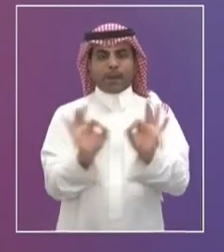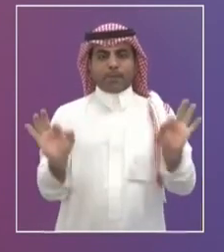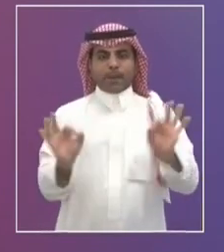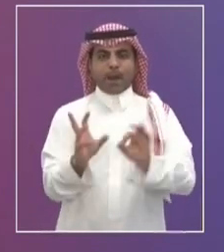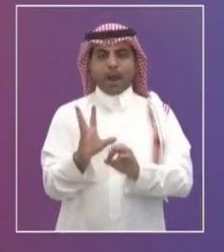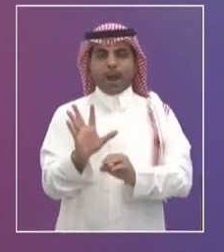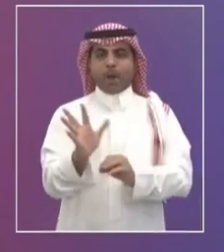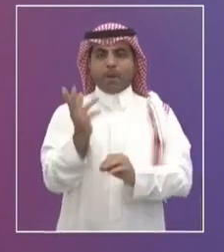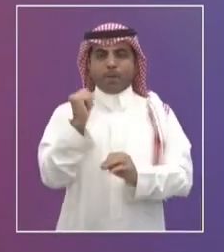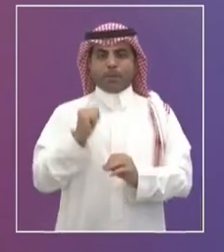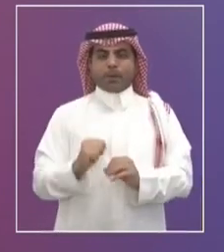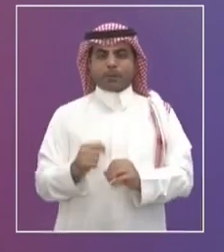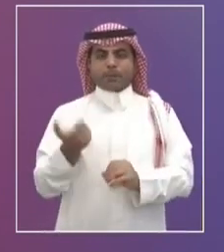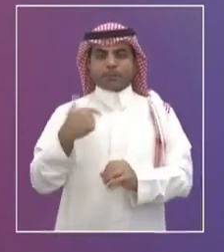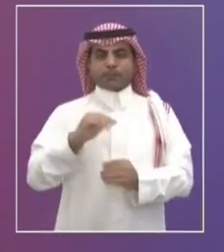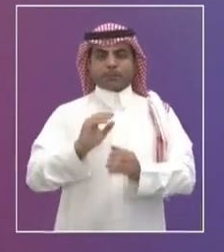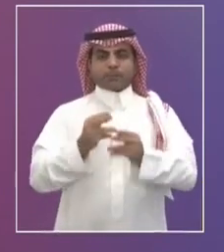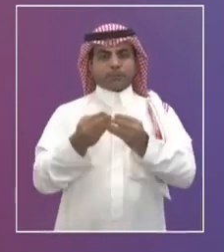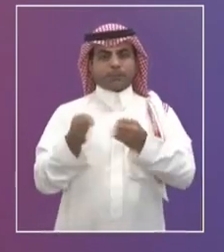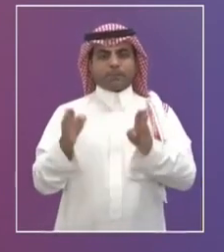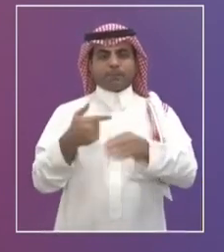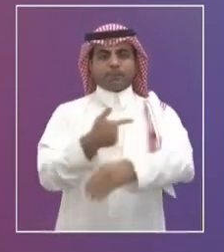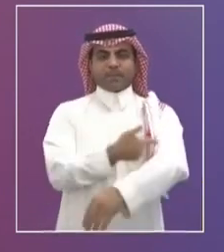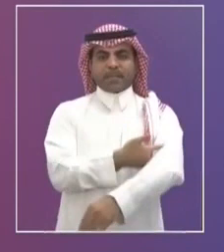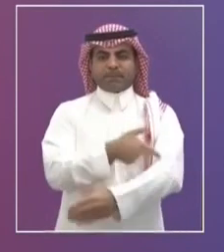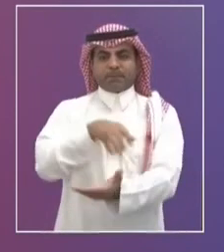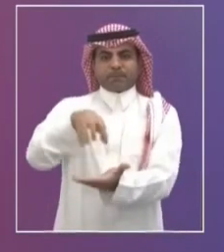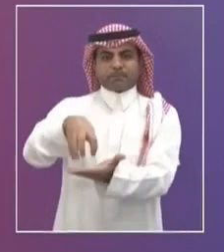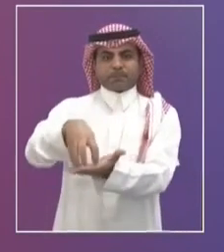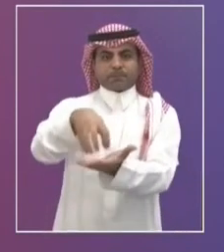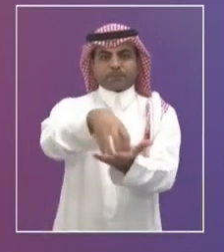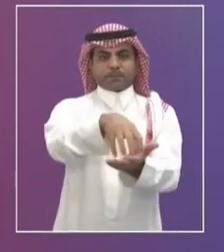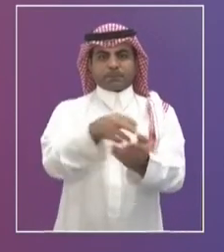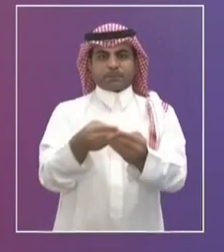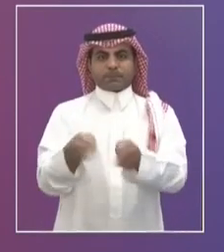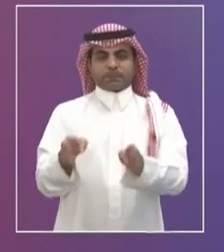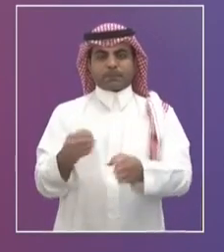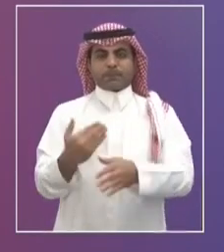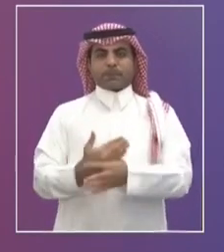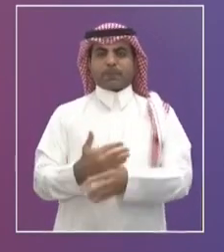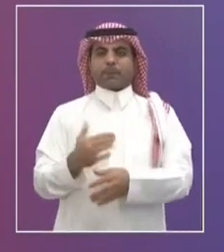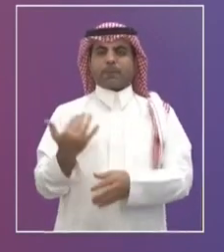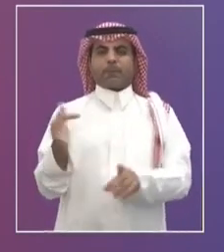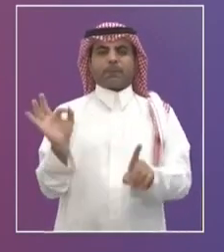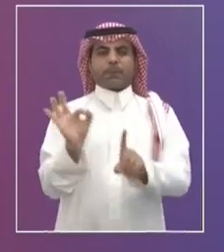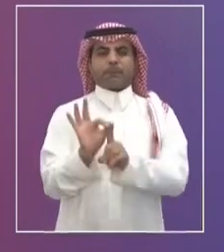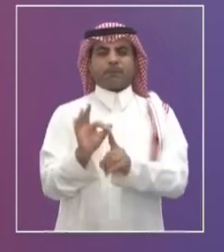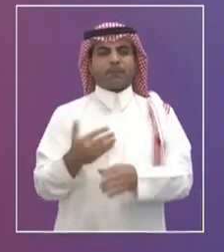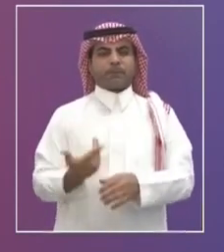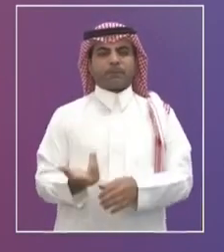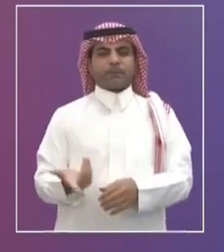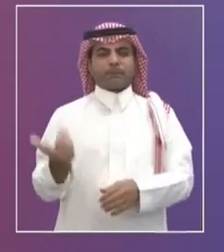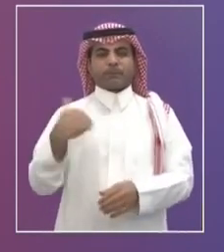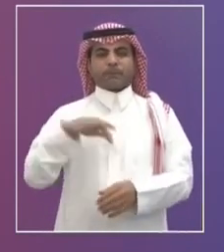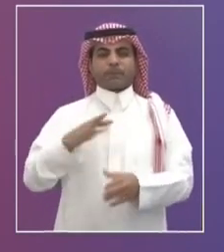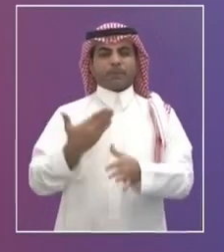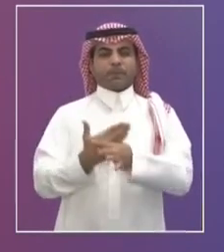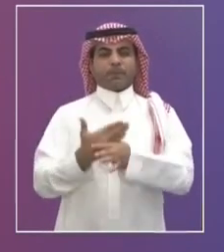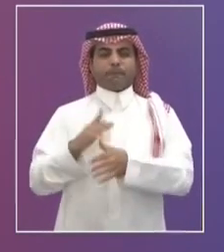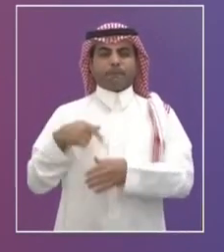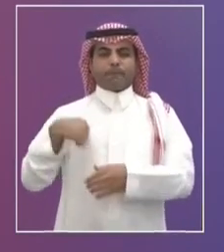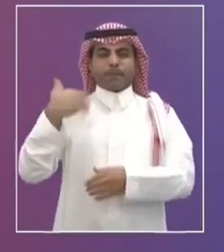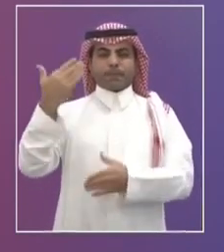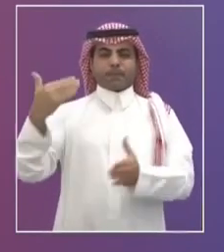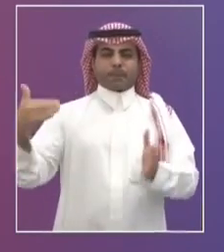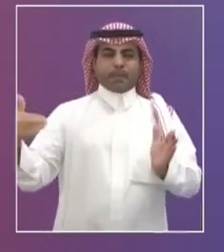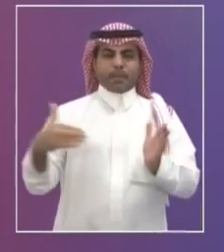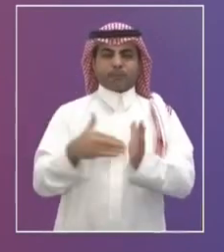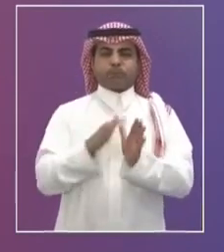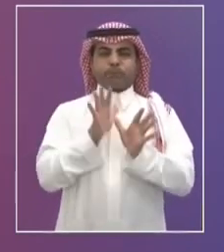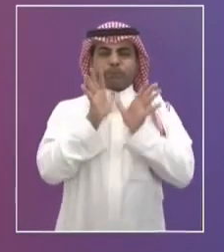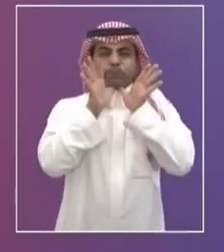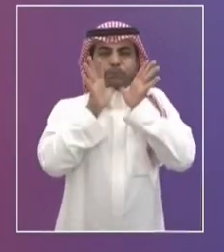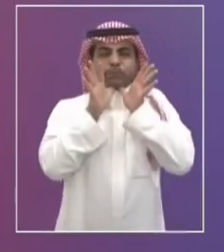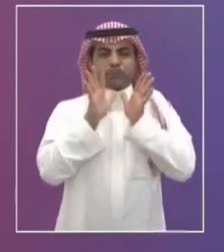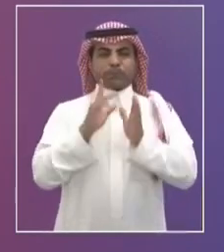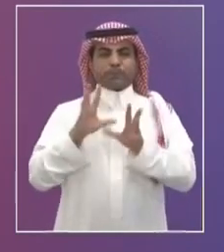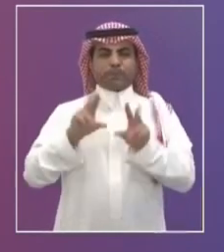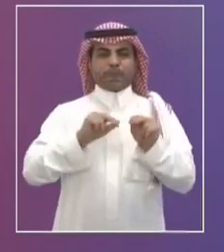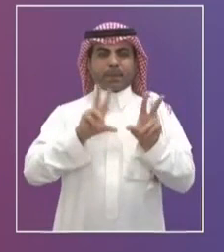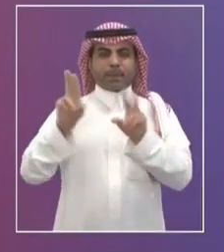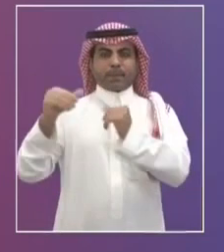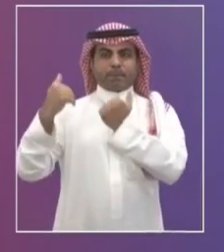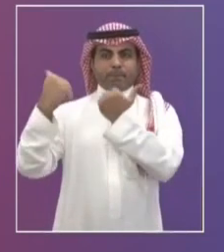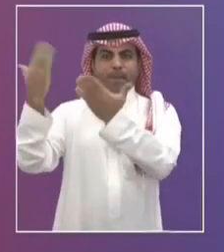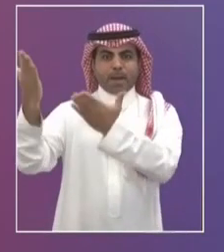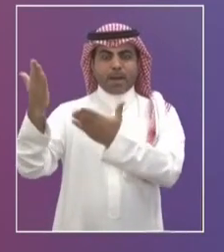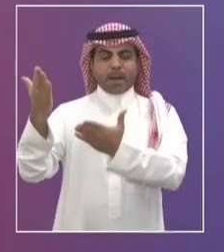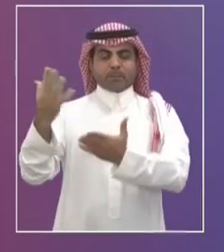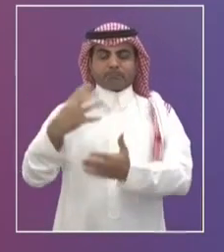أو افتتاح مستشفيات ميدانية، هي تهدف إلى ألا نصل بإذن الله إلى ما وصلت إليه